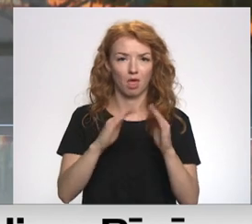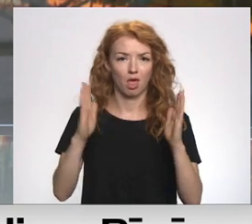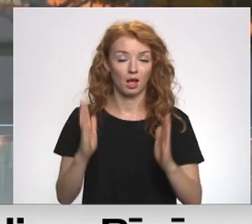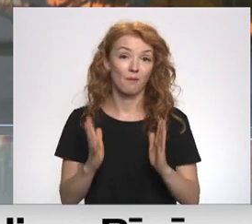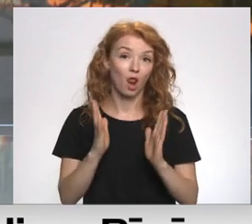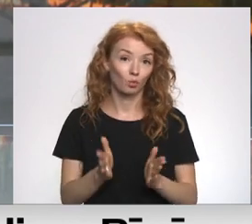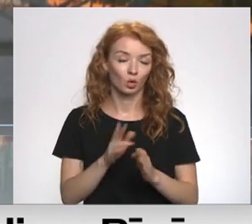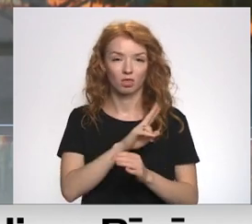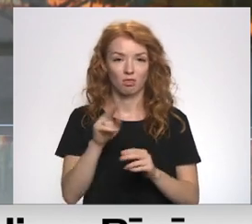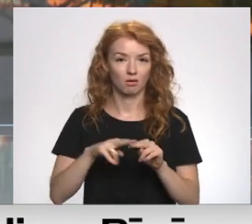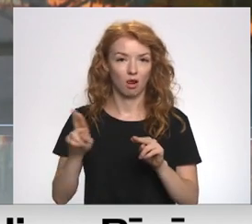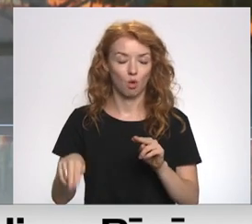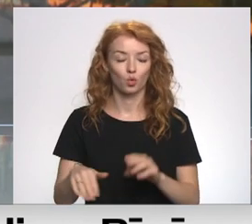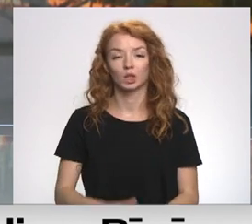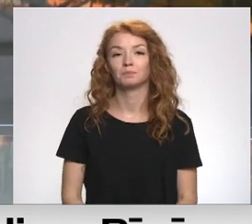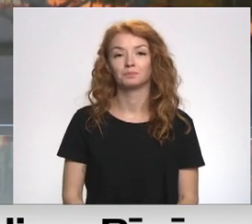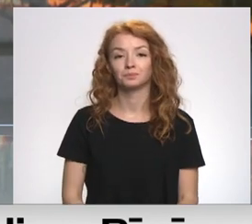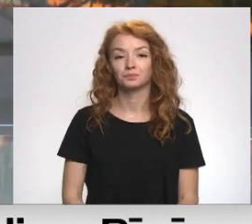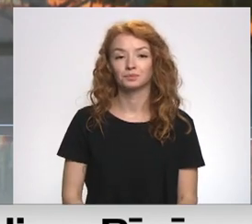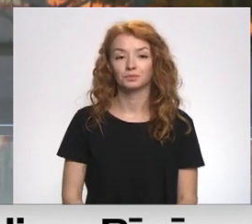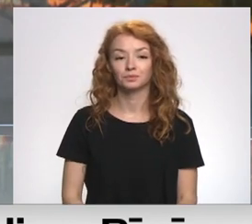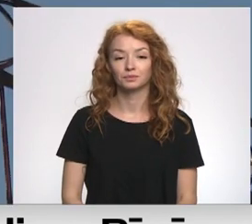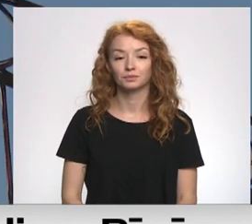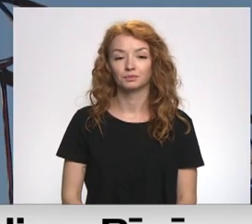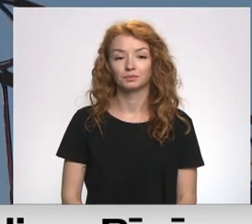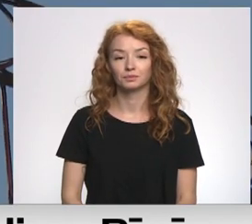varētu būt nelegāli. Vairāk stāsta Audita Krenberga.